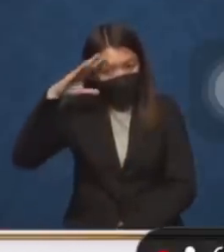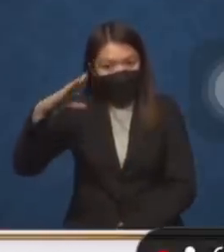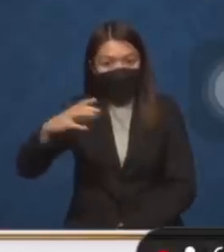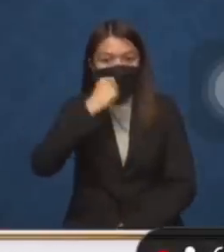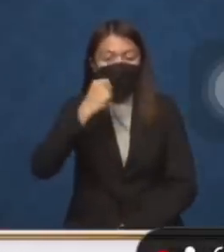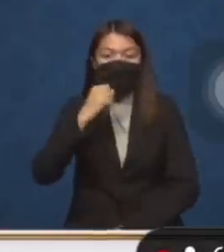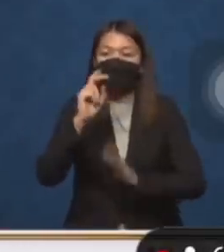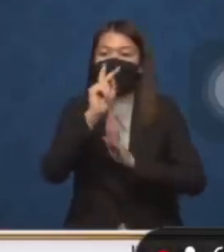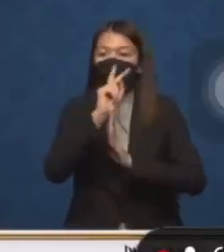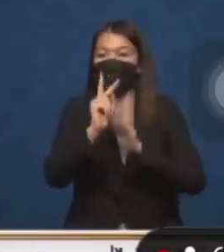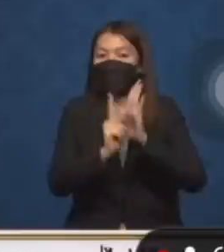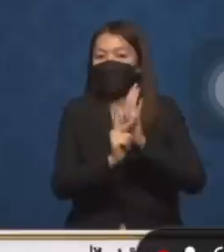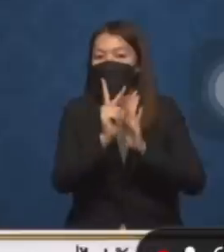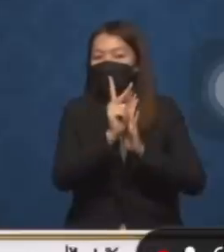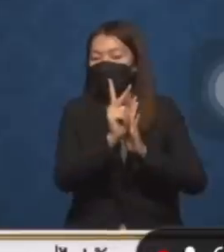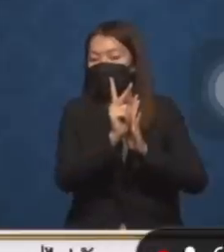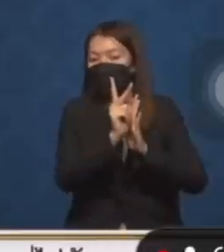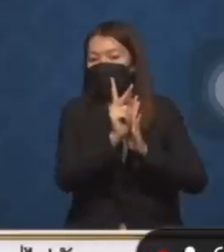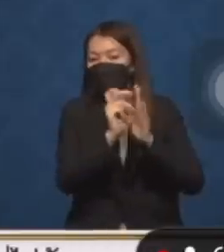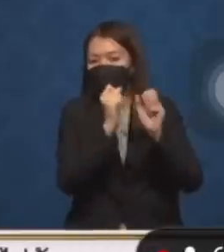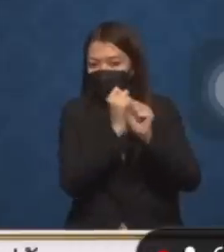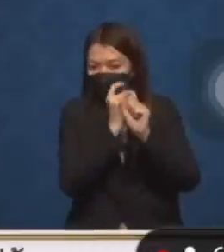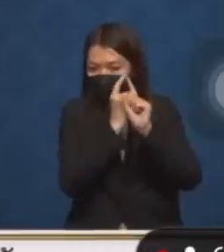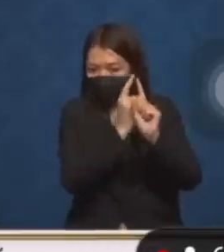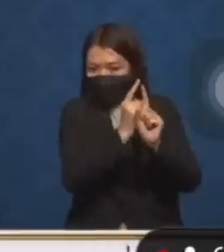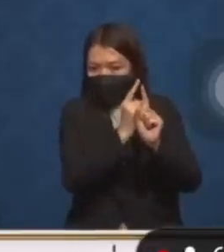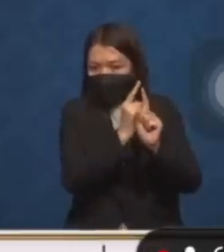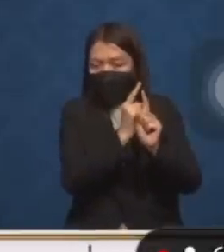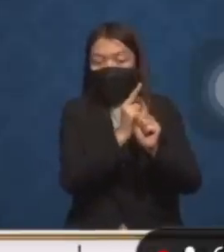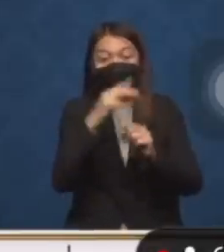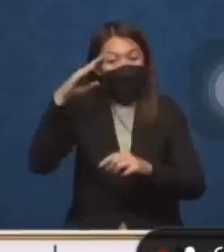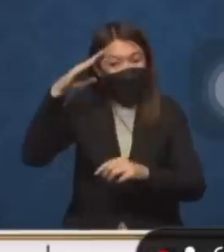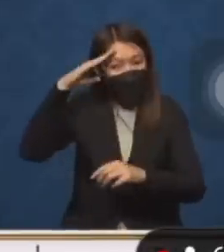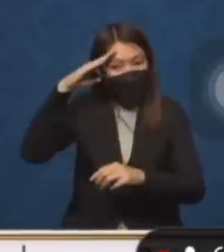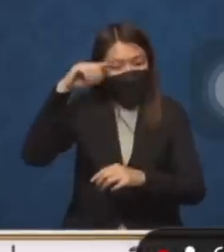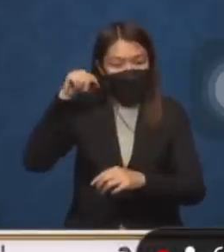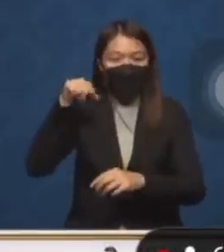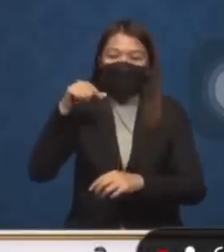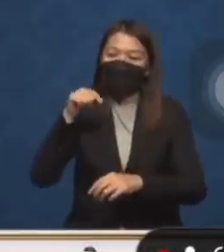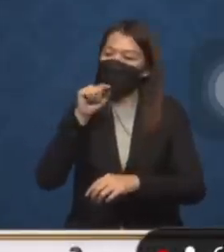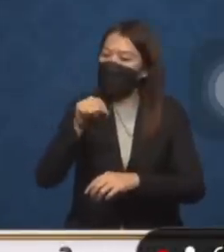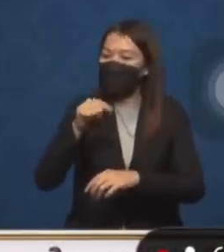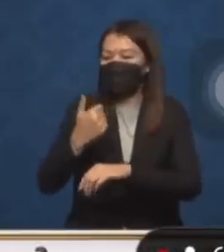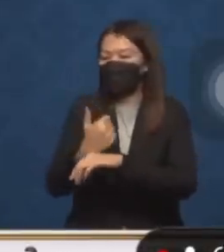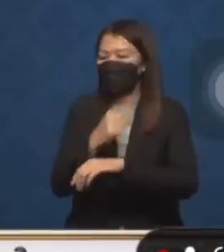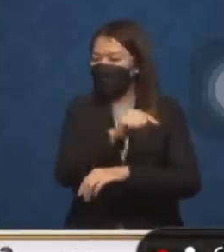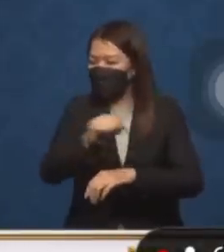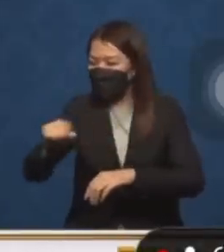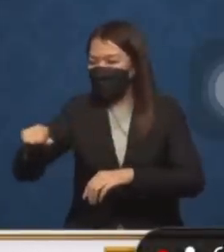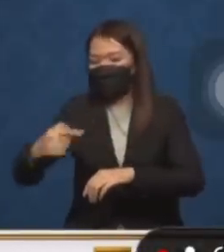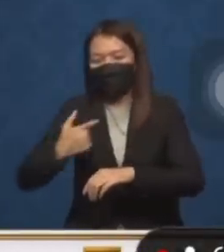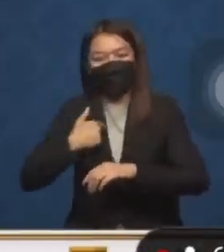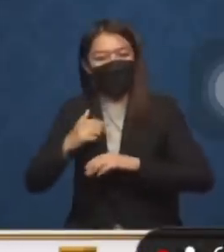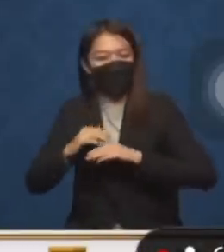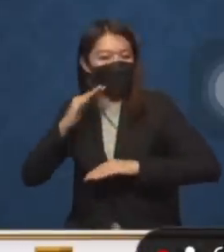บบ กฎมายที่ มี ประกาษของ คณะ รักษา ค สมม เห ชาติเป็ ใหญ่ ม อ นา อยเอ ส กมาย ทั้ ป่วง